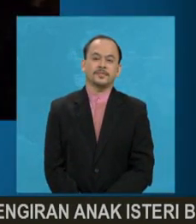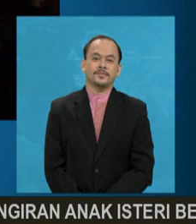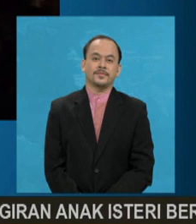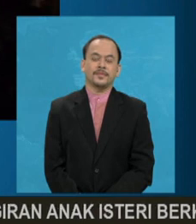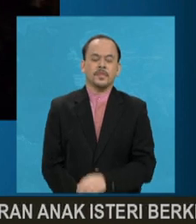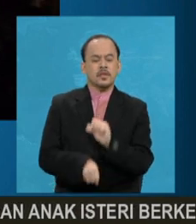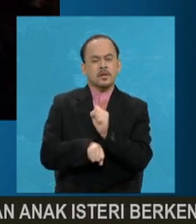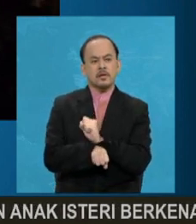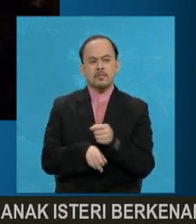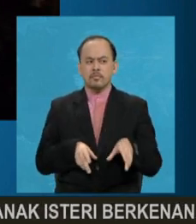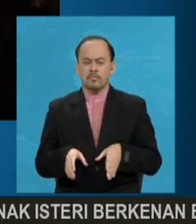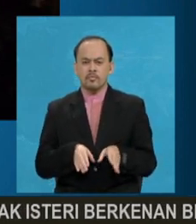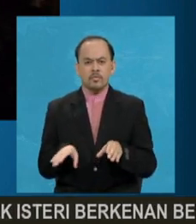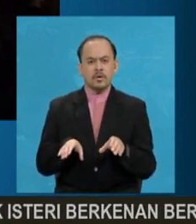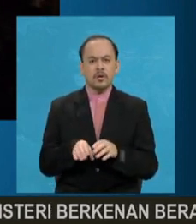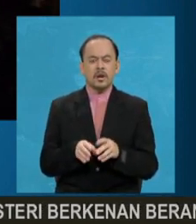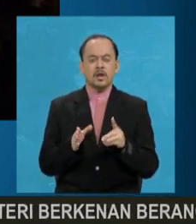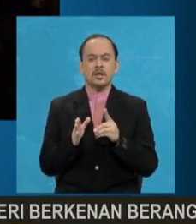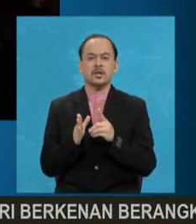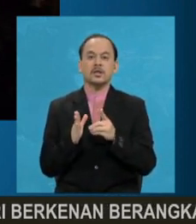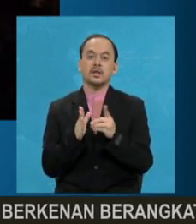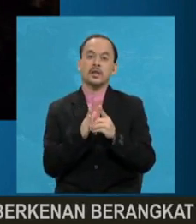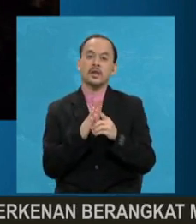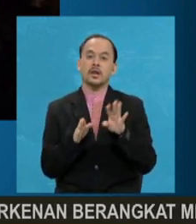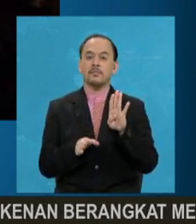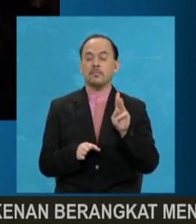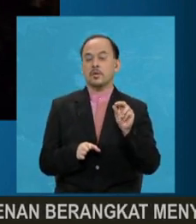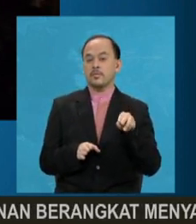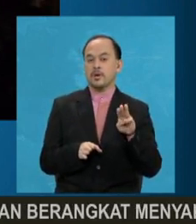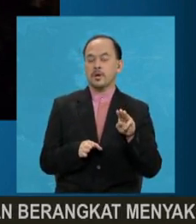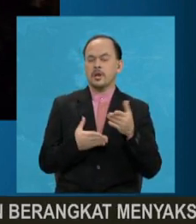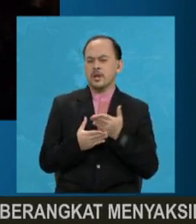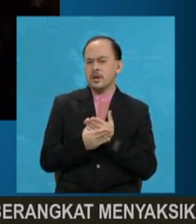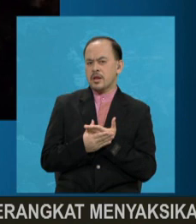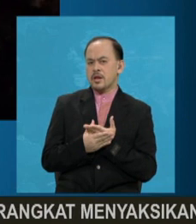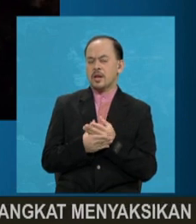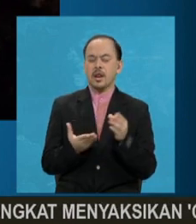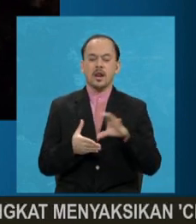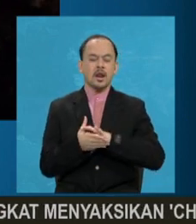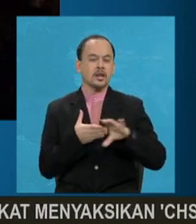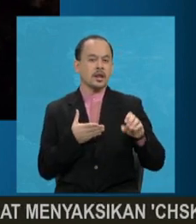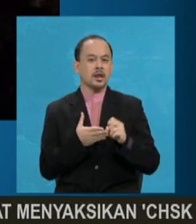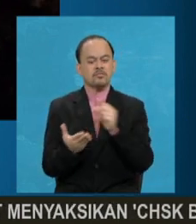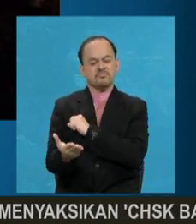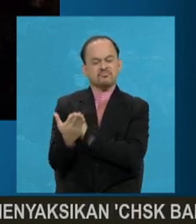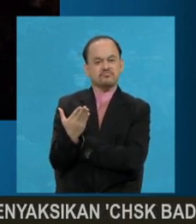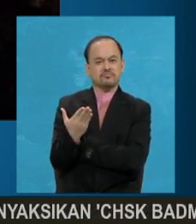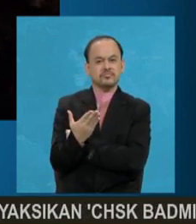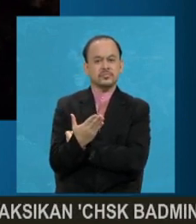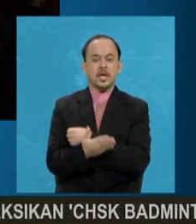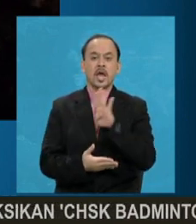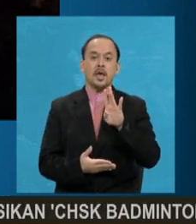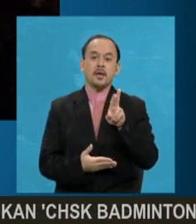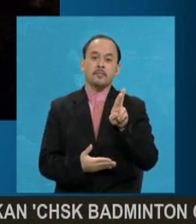operasi dijalankan oleh jembatan darah Brunei dan modal melalui bagian Palestina dan pemerkosaan bersama agency pemerkosaan dari